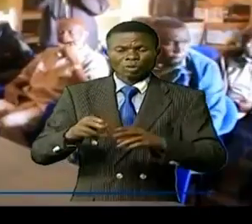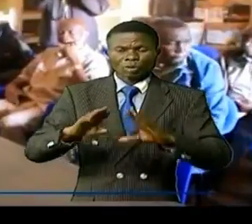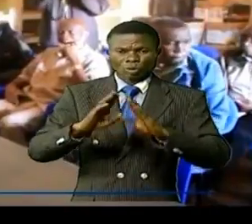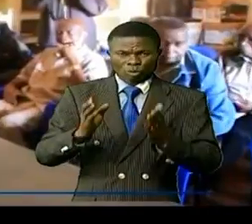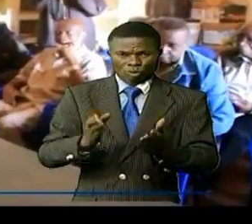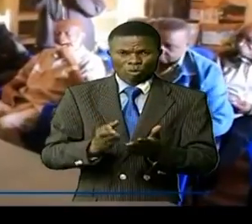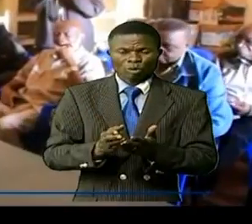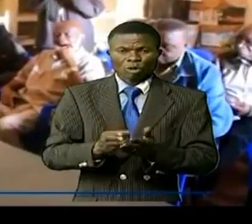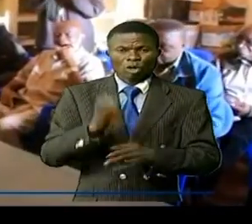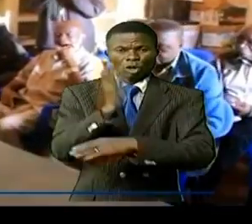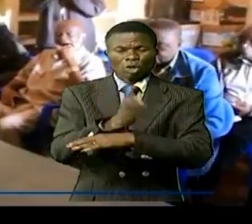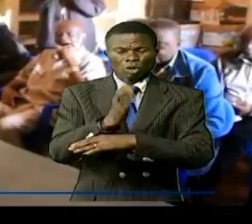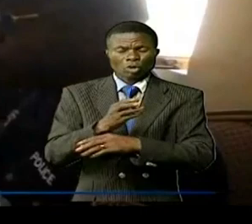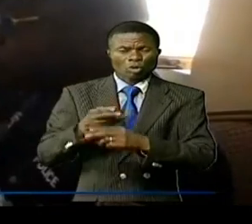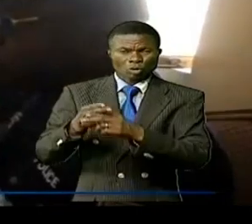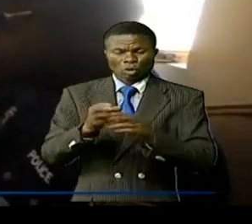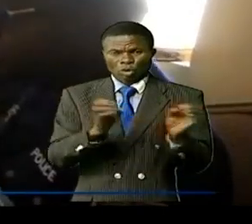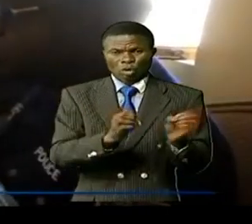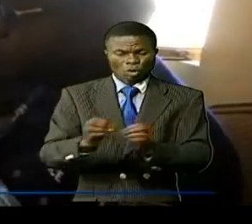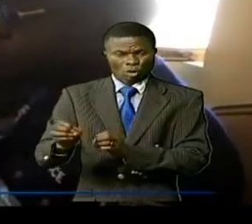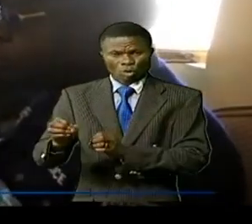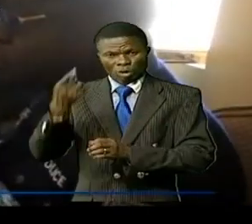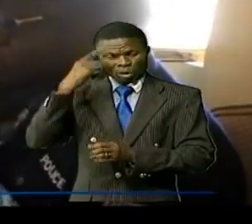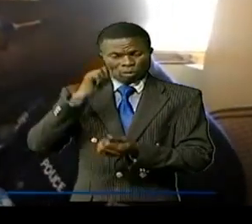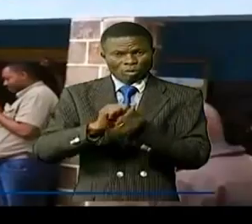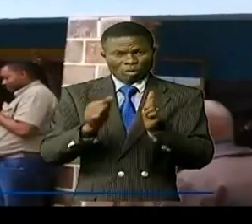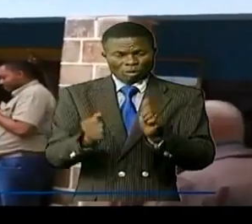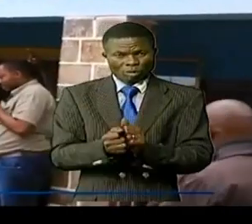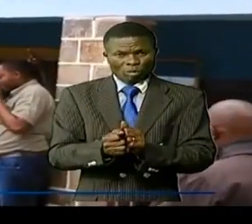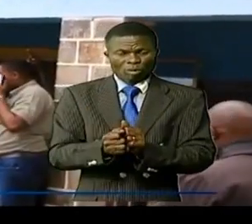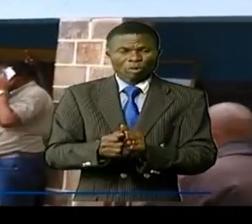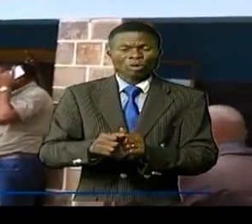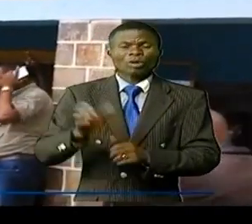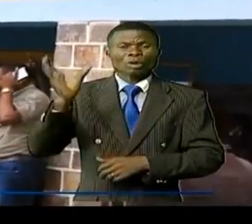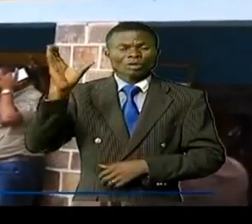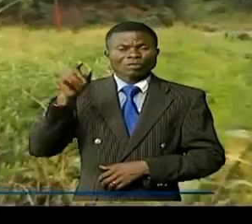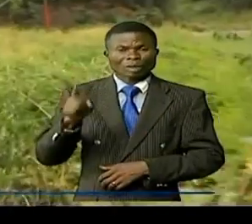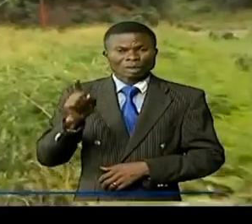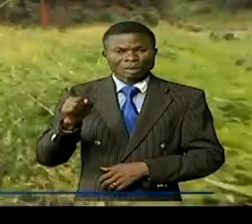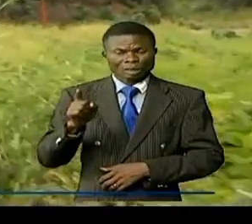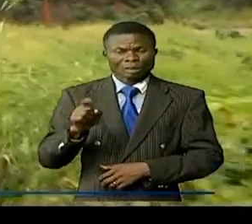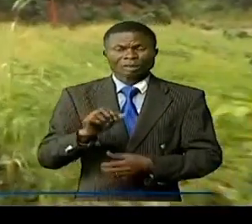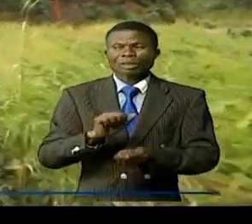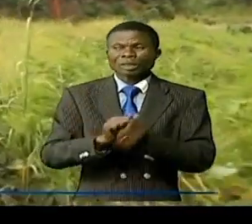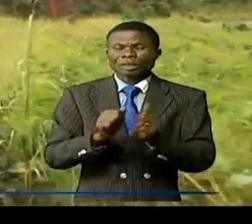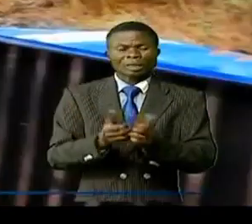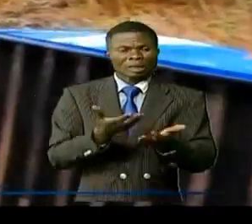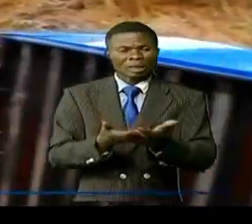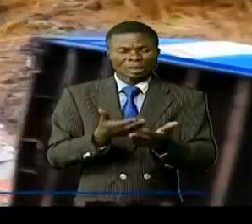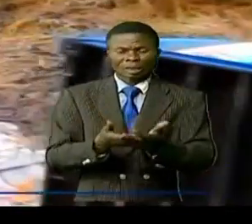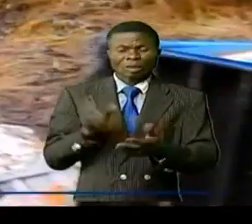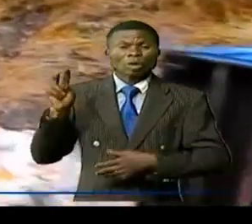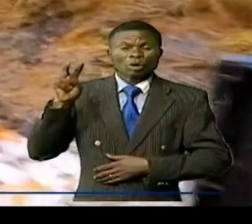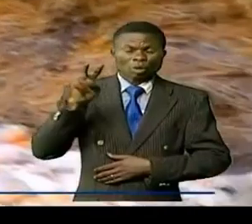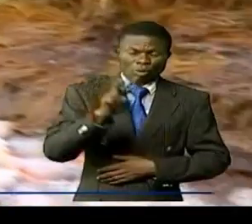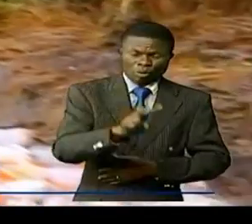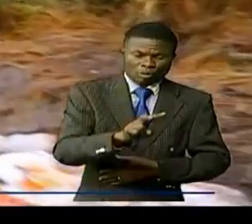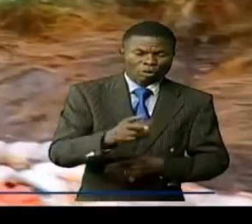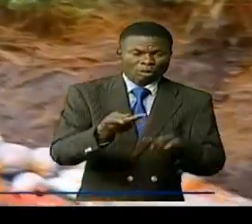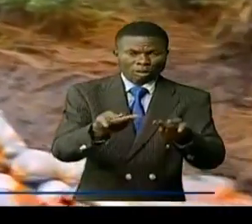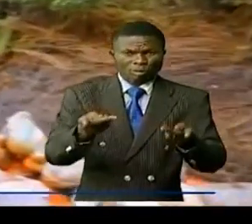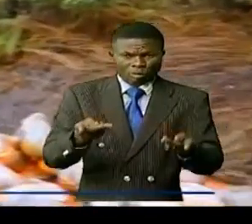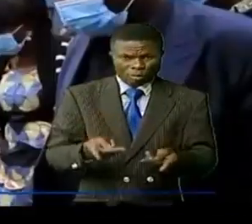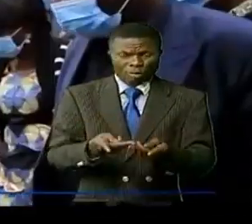conseil de sécurité tenu à l'occasion dans le chef-lieu du territoire de Louboudi, la délégation a effectué une descente sur les lieux du drame. Ici,